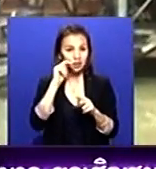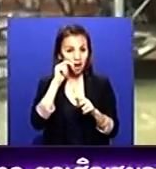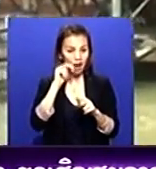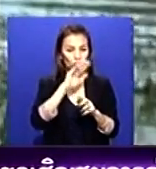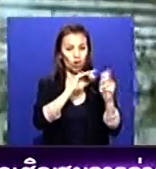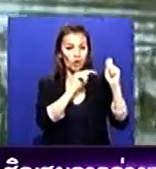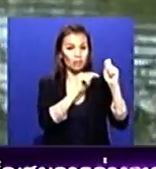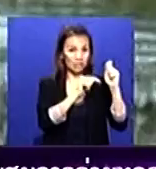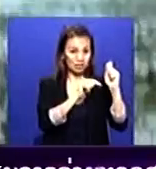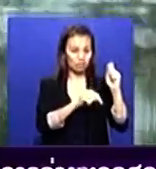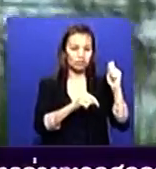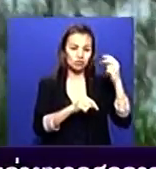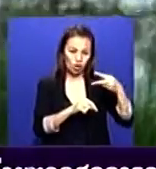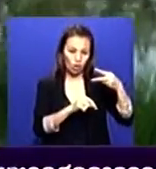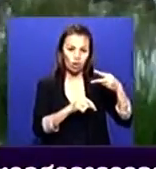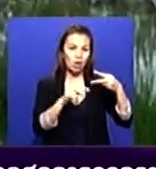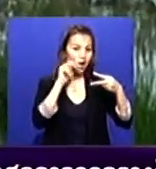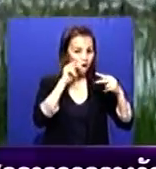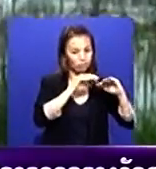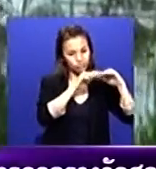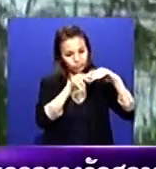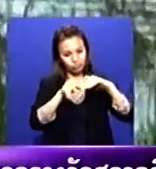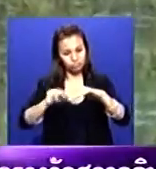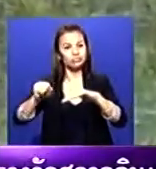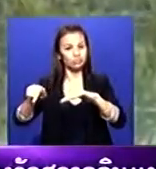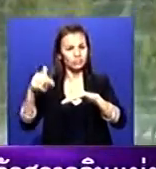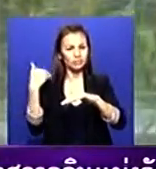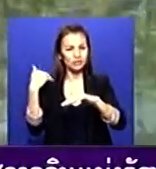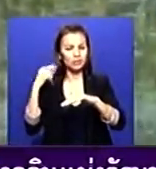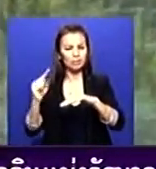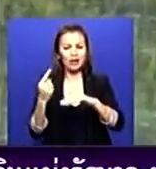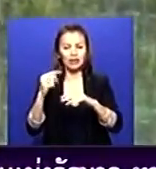ภอศรีนครินทร์ไหลเข้าท่วมพื้นที่ตำบลพยาขันและตำบลชัย